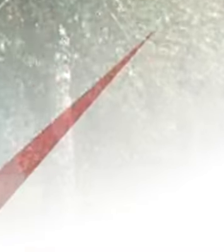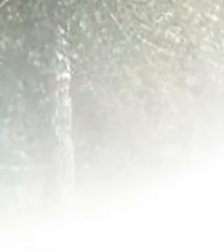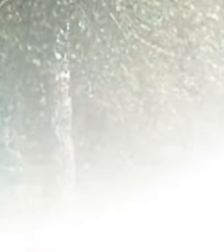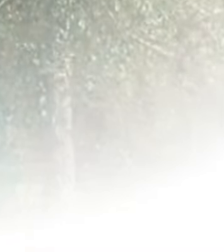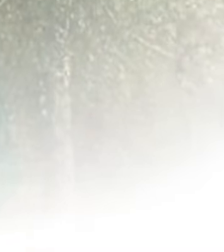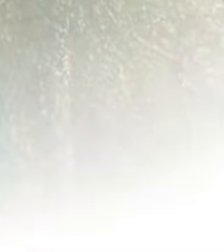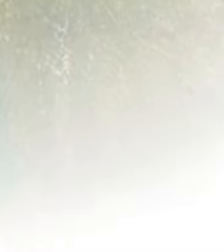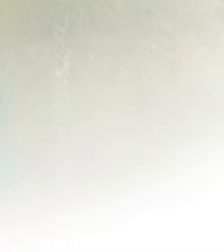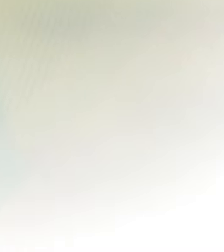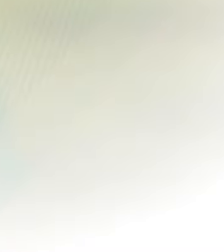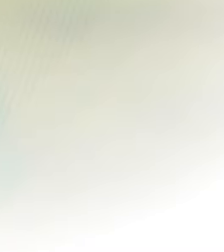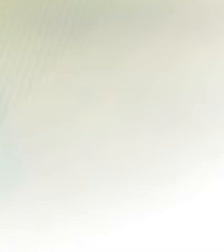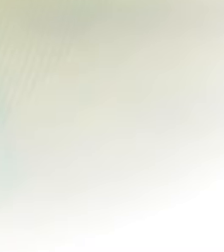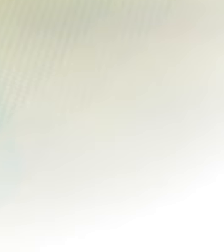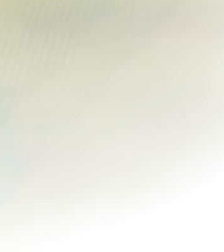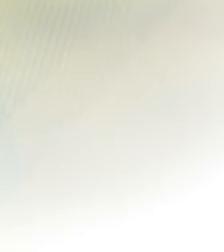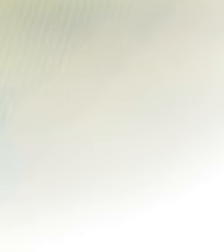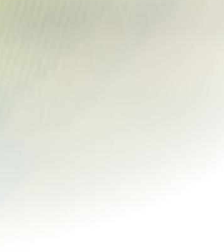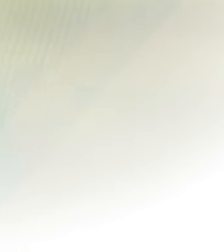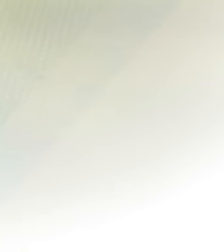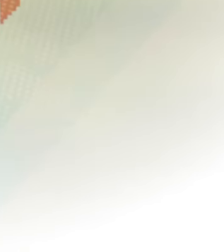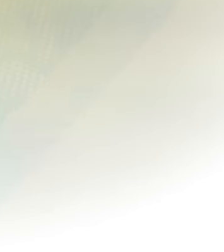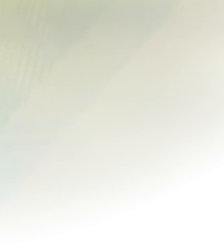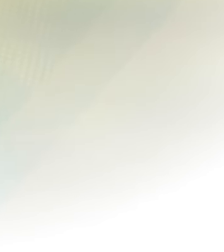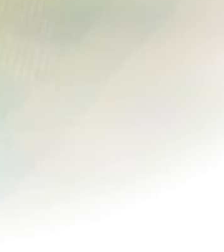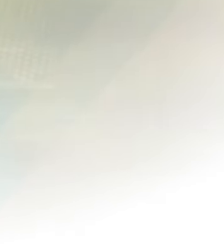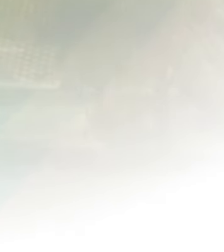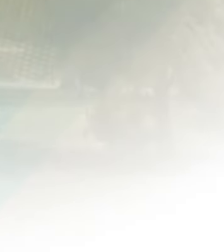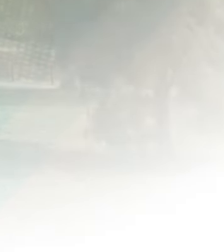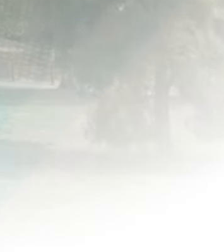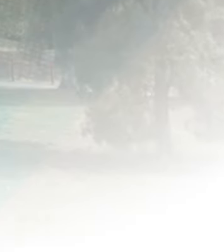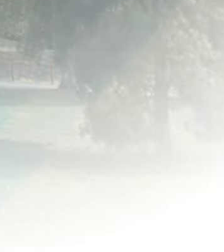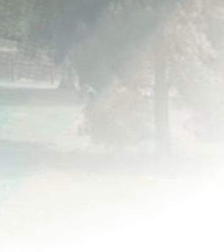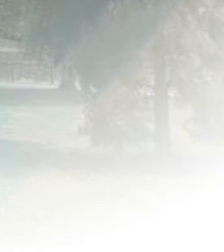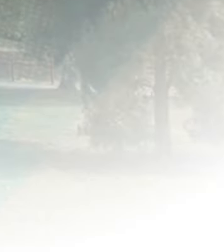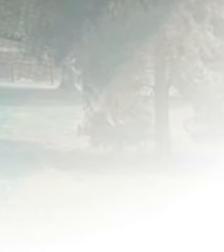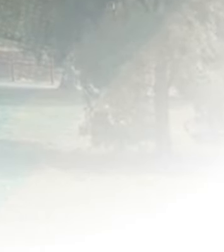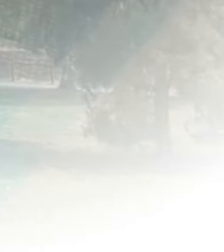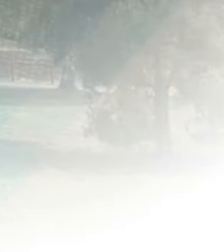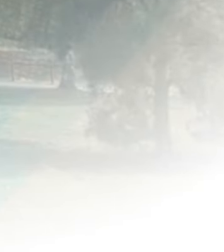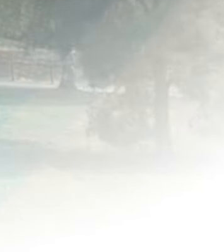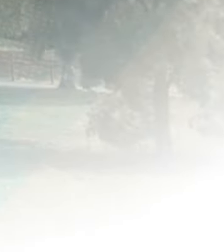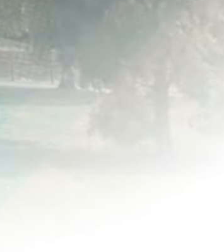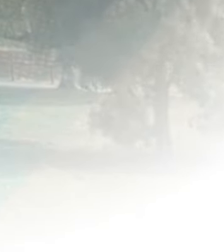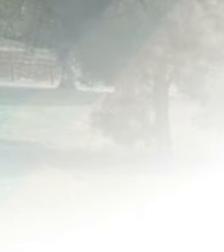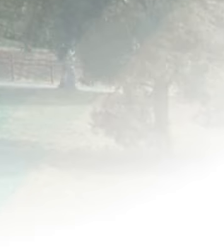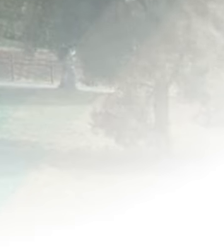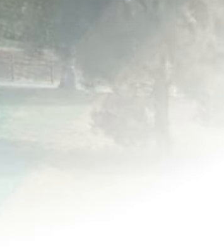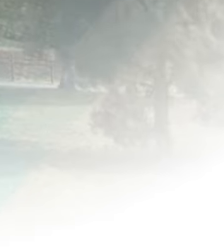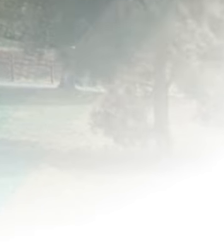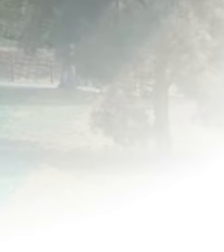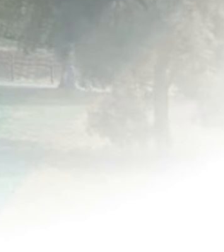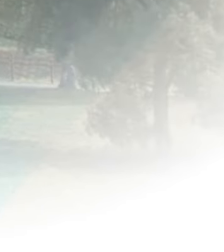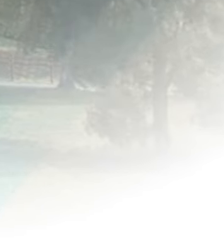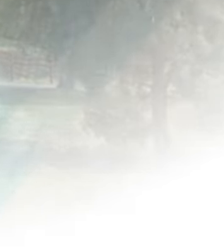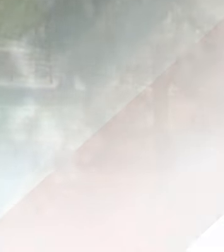у 17.50. Светловый день у параўнанні с четвергом поменьшится на 4 хвилины и складе